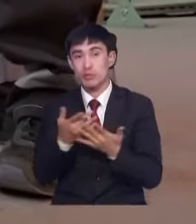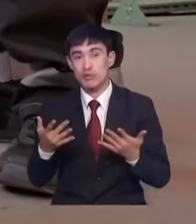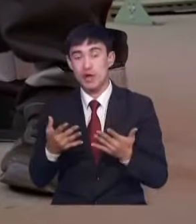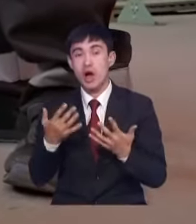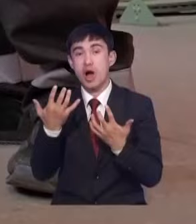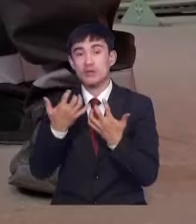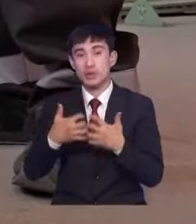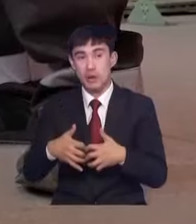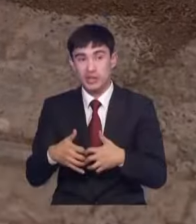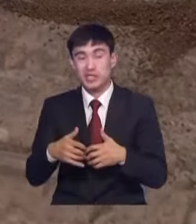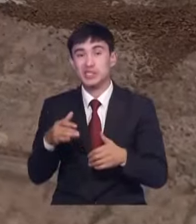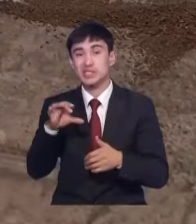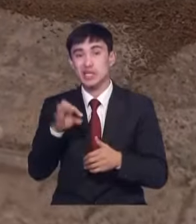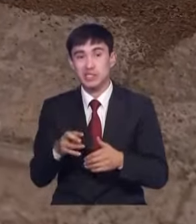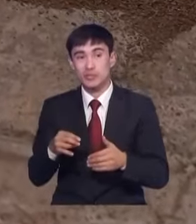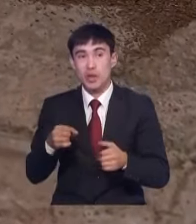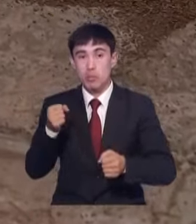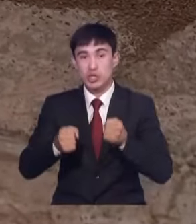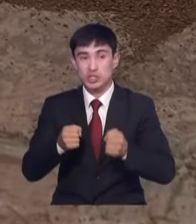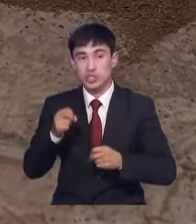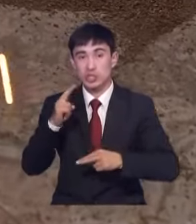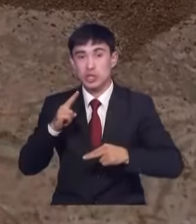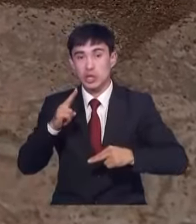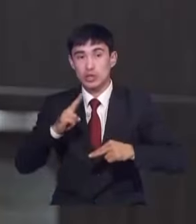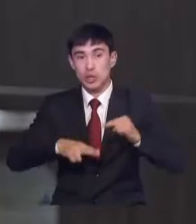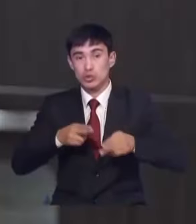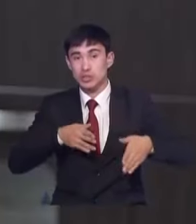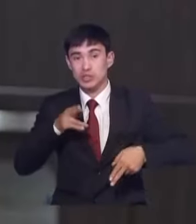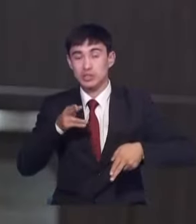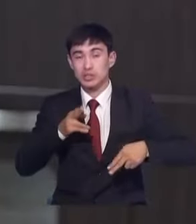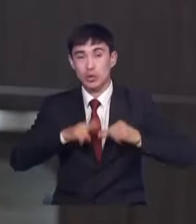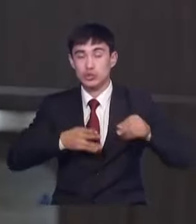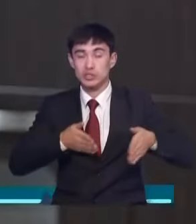и автоматики слесари и машинисты дорожно-строительных машин